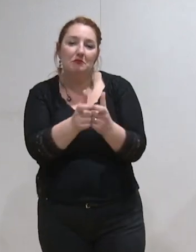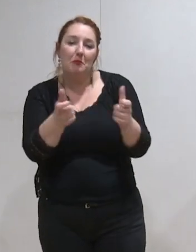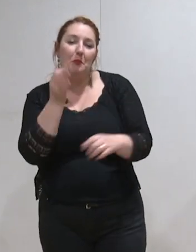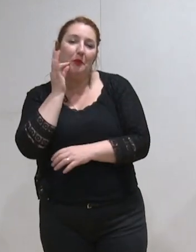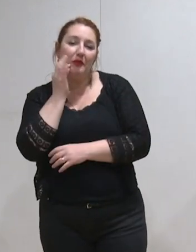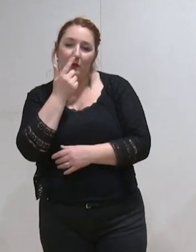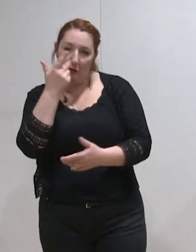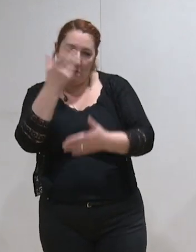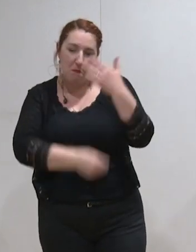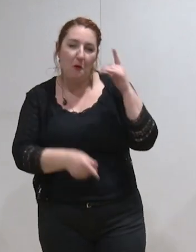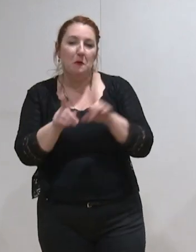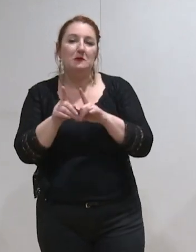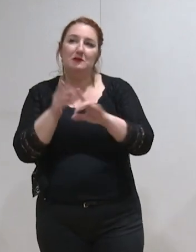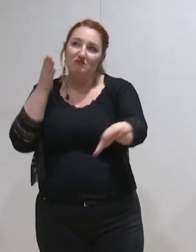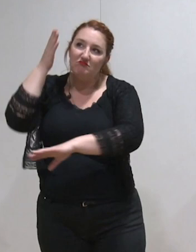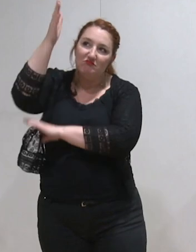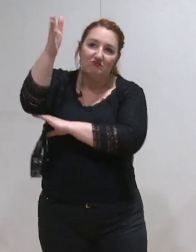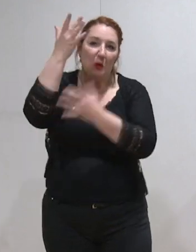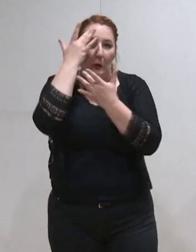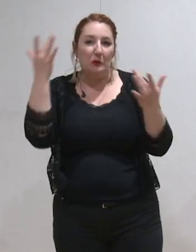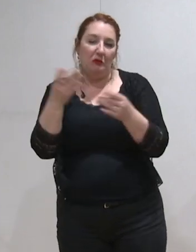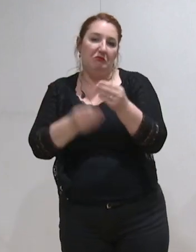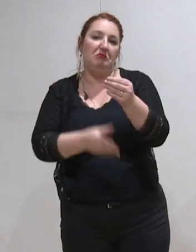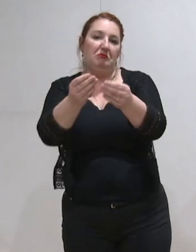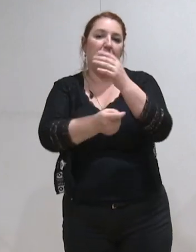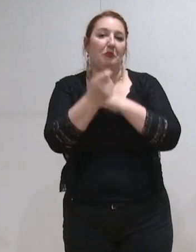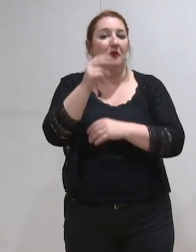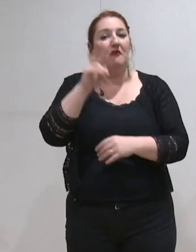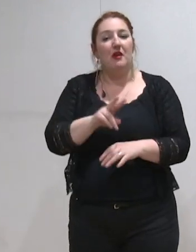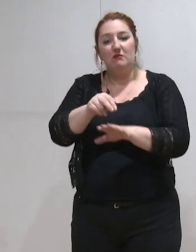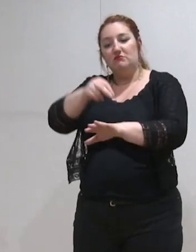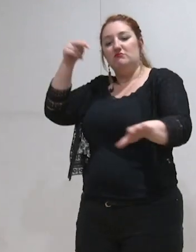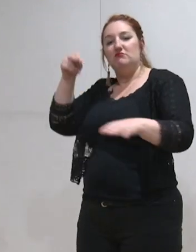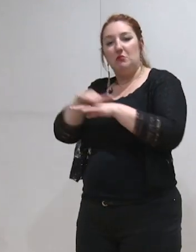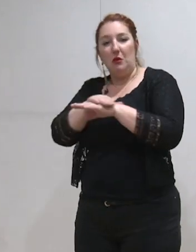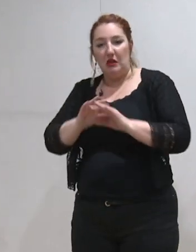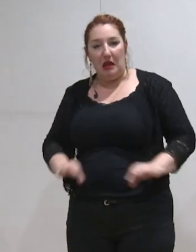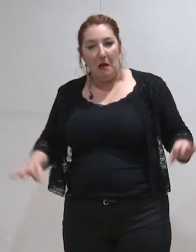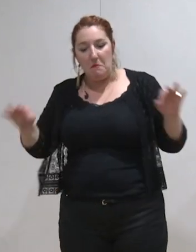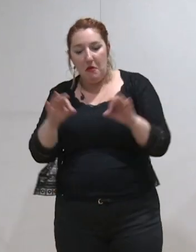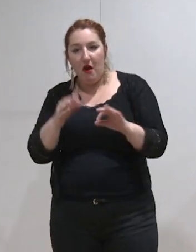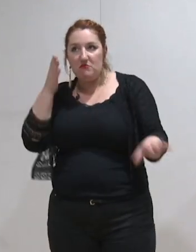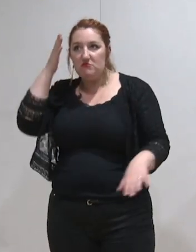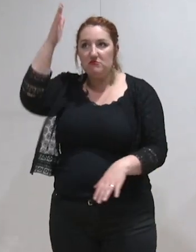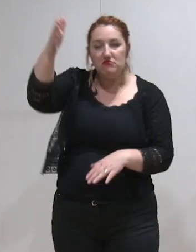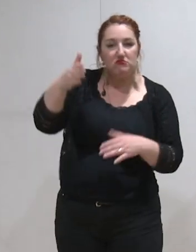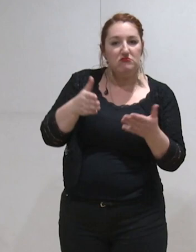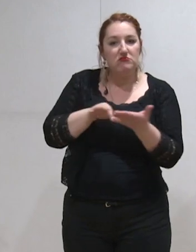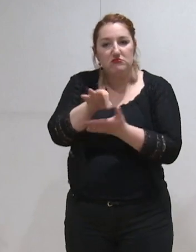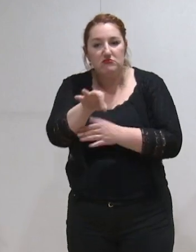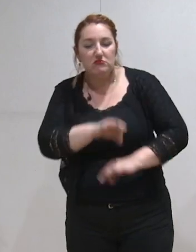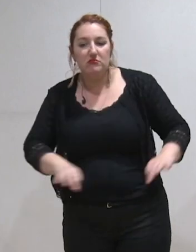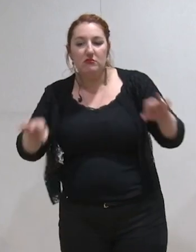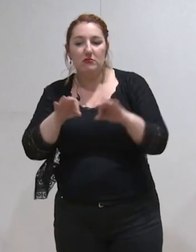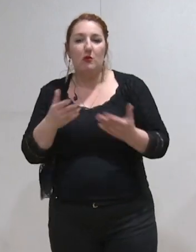enjeux culturels il n'y a aucune vision politique les acteurs du territoire ne comprennent plus rien aujourd'hui dans les discours ils entendent que la